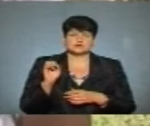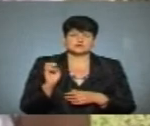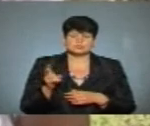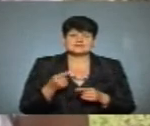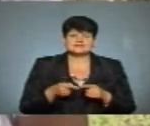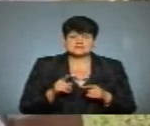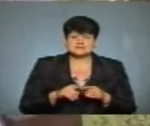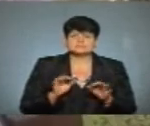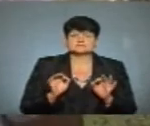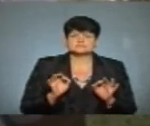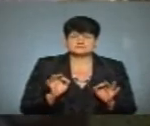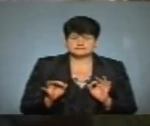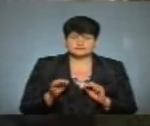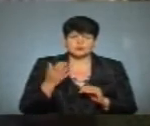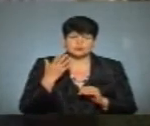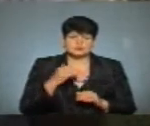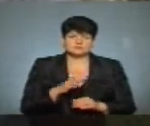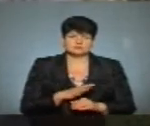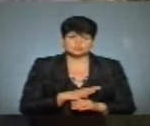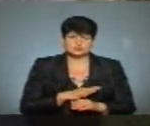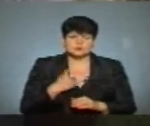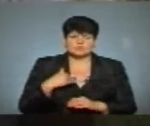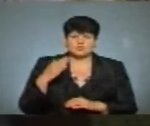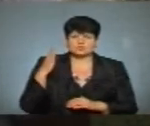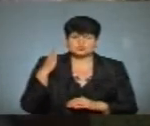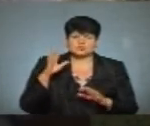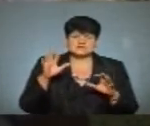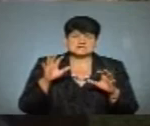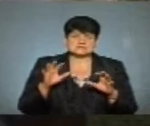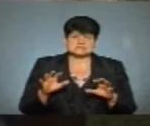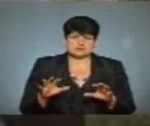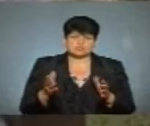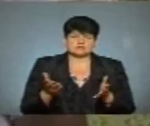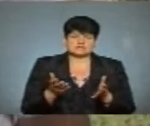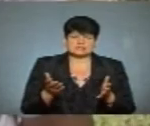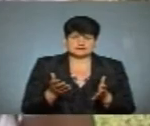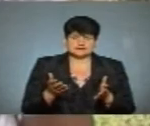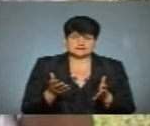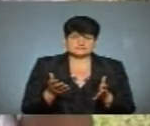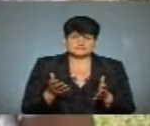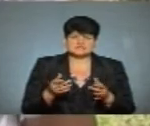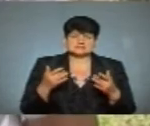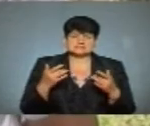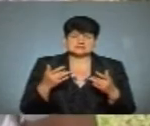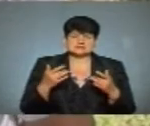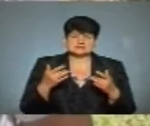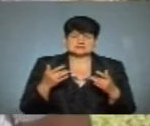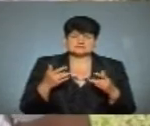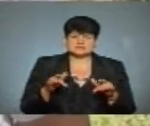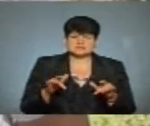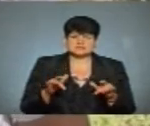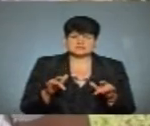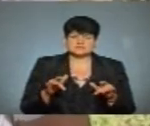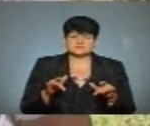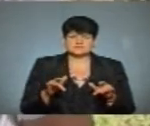Це закономірно. Коли були проголосовані закони, які звільнили від державної підсумкової,